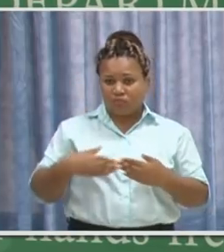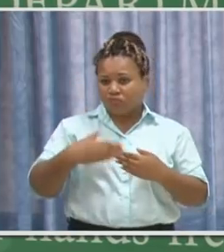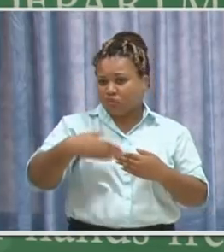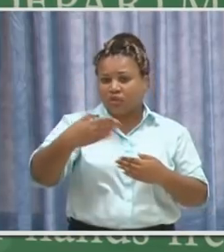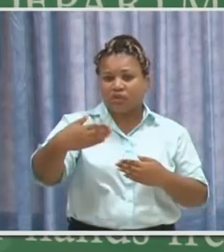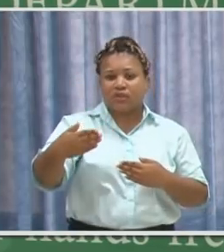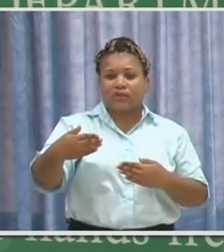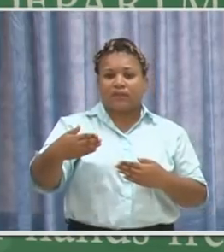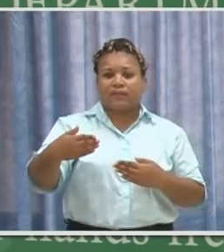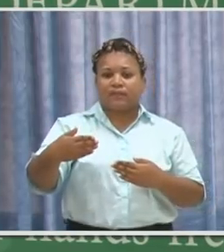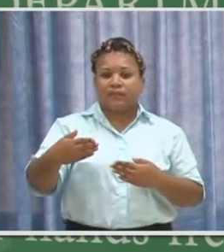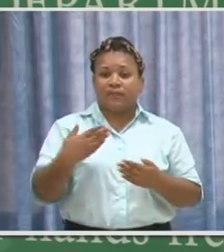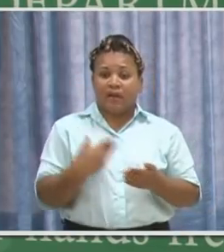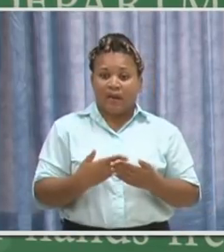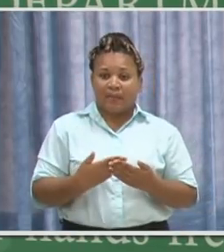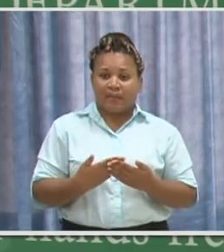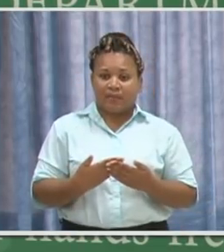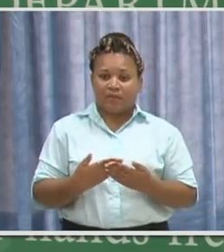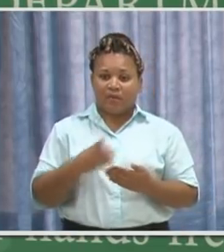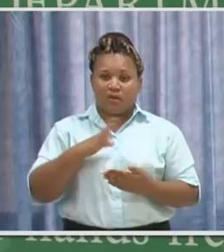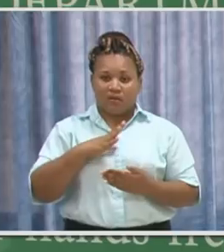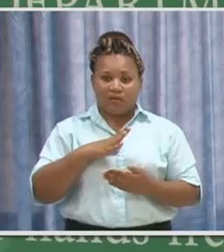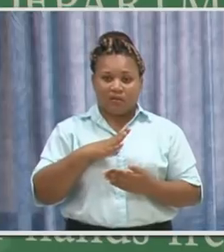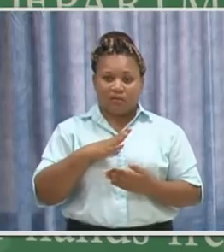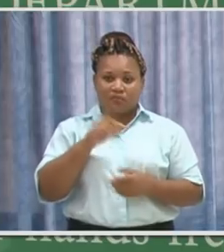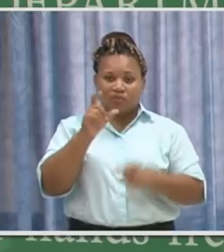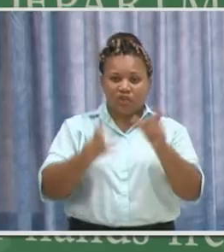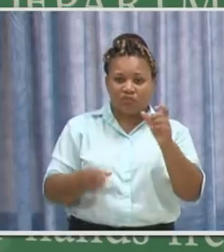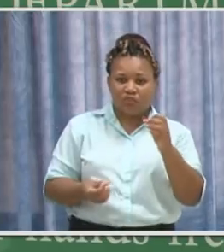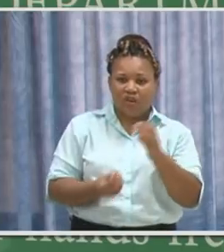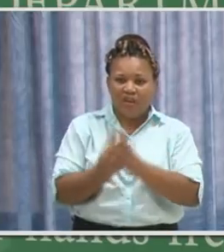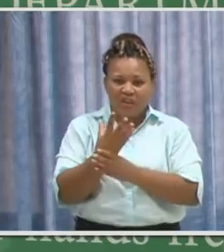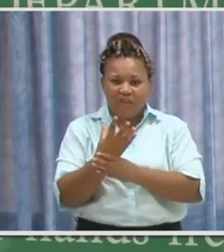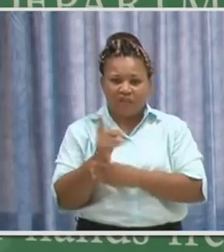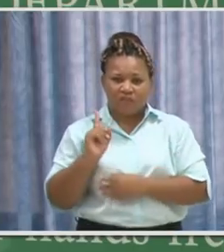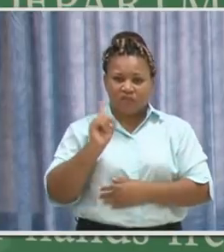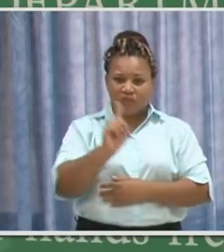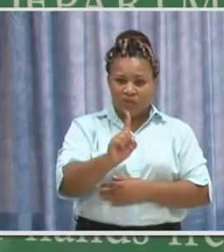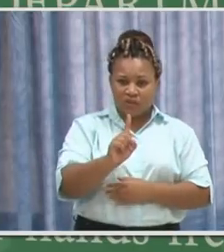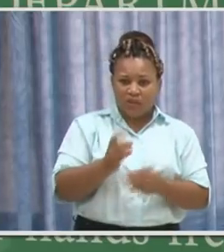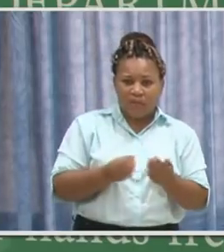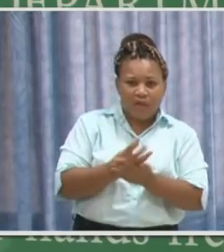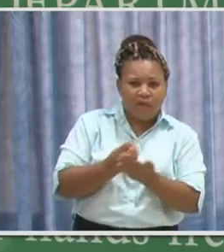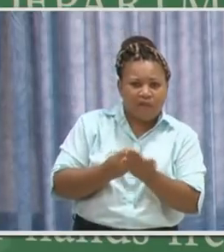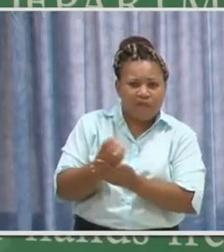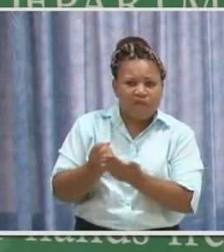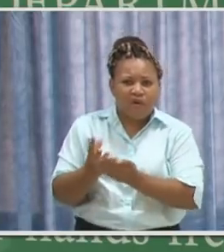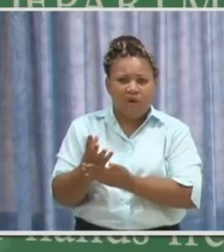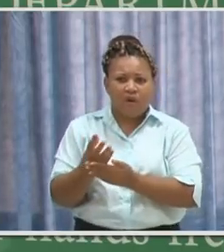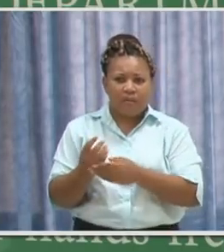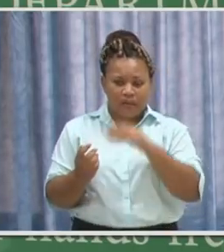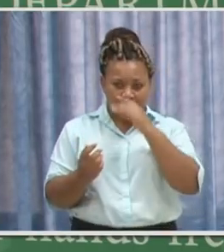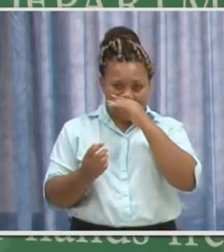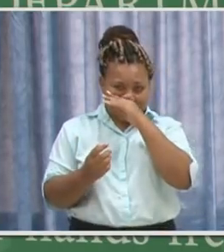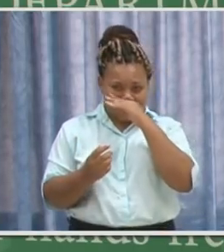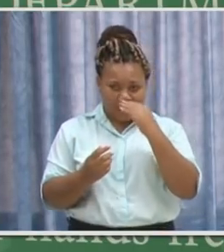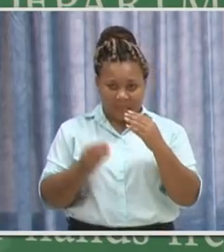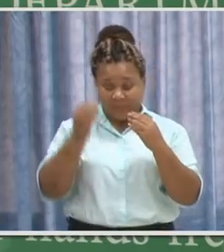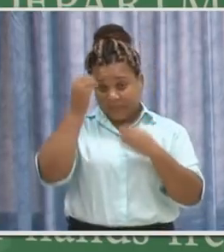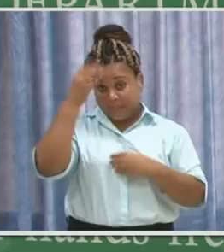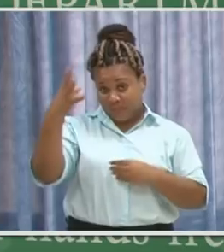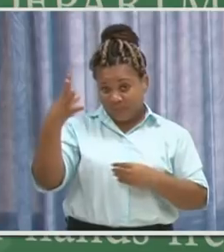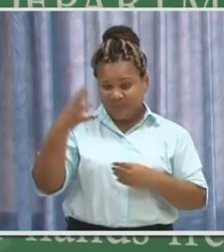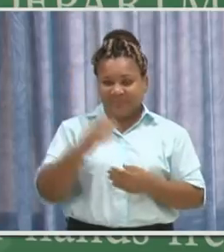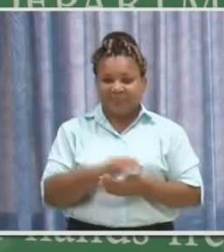Les autres rôles de l'éducation publique sont clés. Et sans médias, public pas gagne aussi